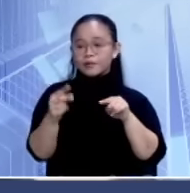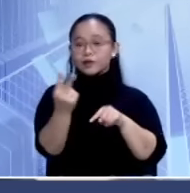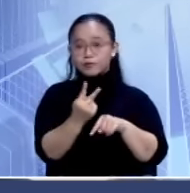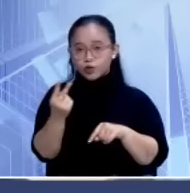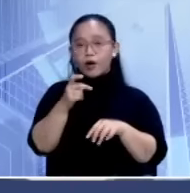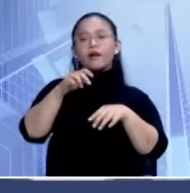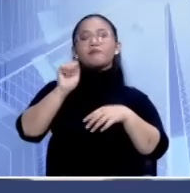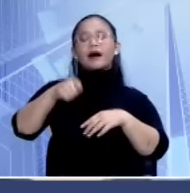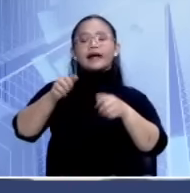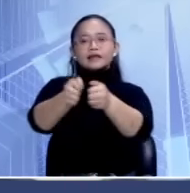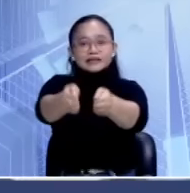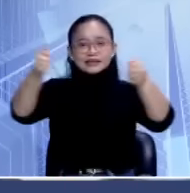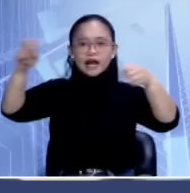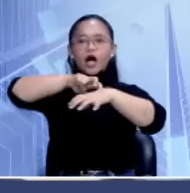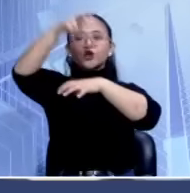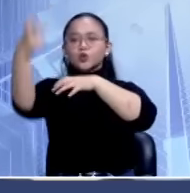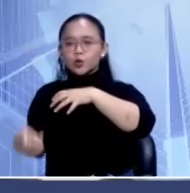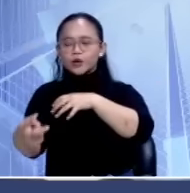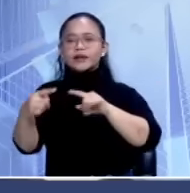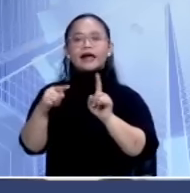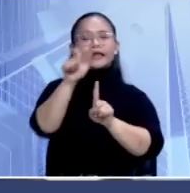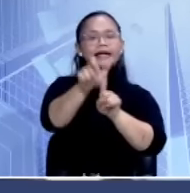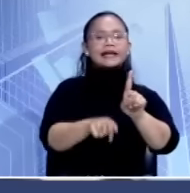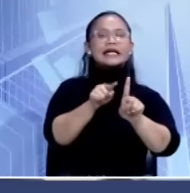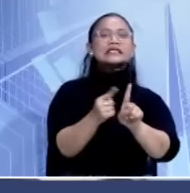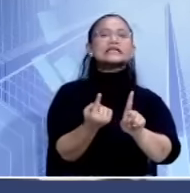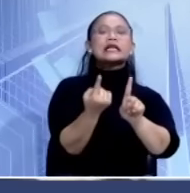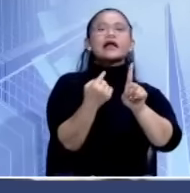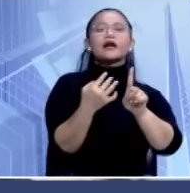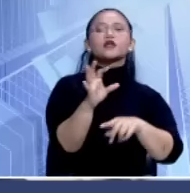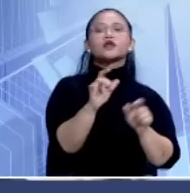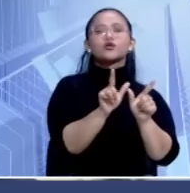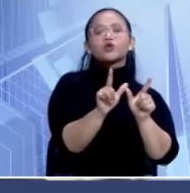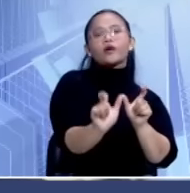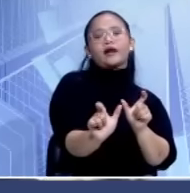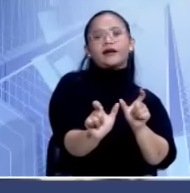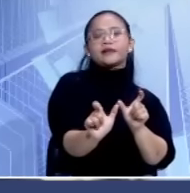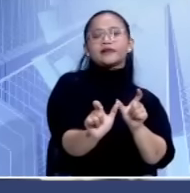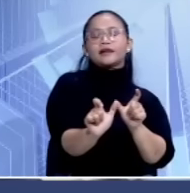ventilasi. Nah, yang satunya ini kejebak. Jadi dia